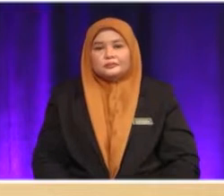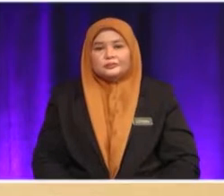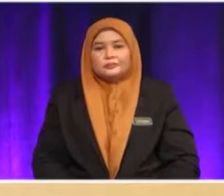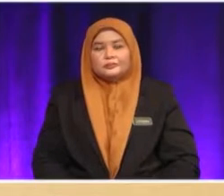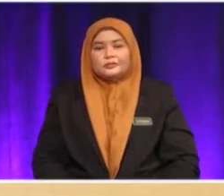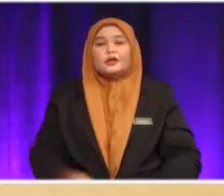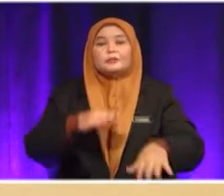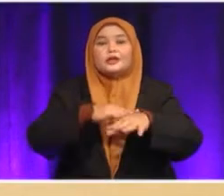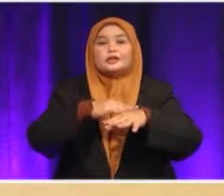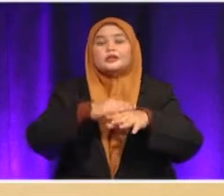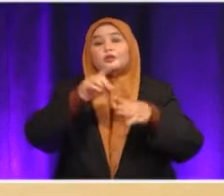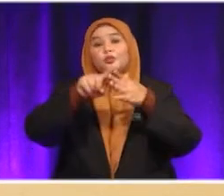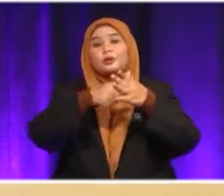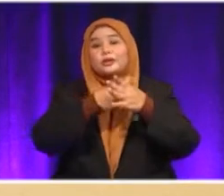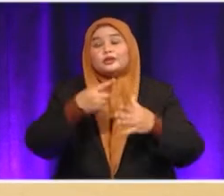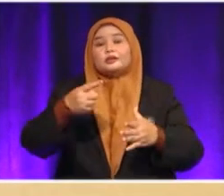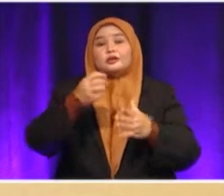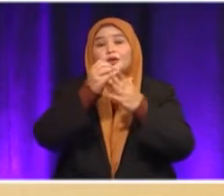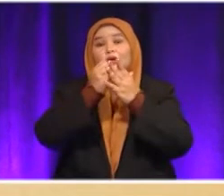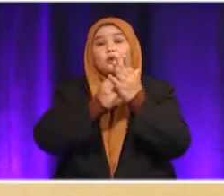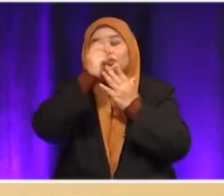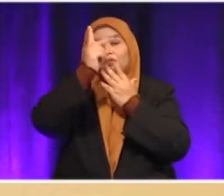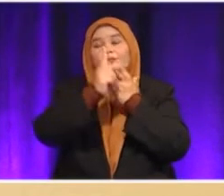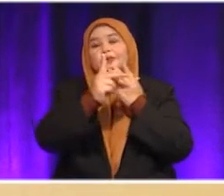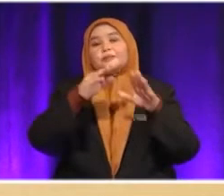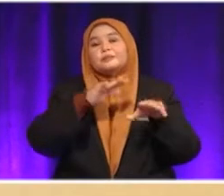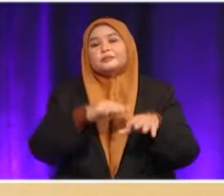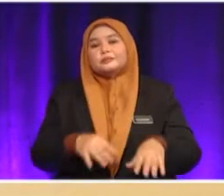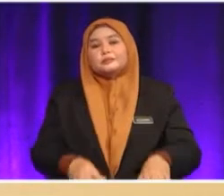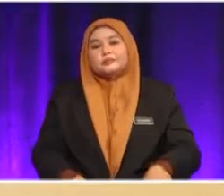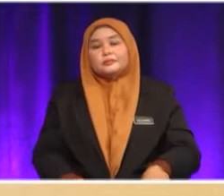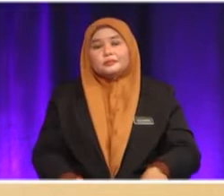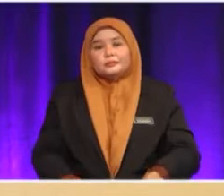pada bulan Oktober 1962 panas